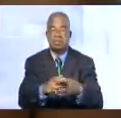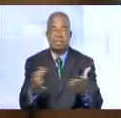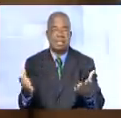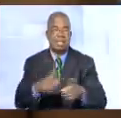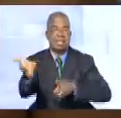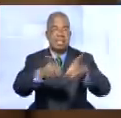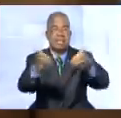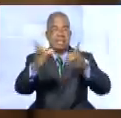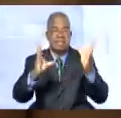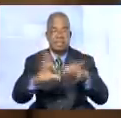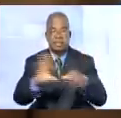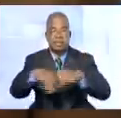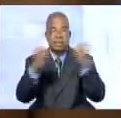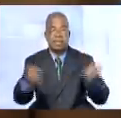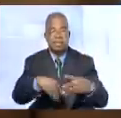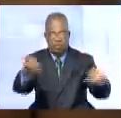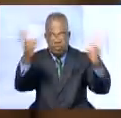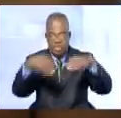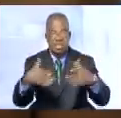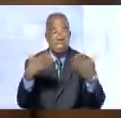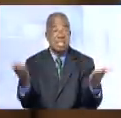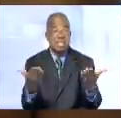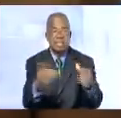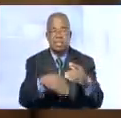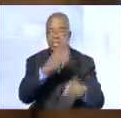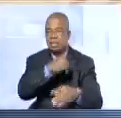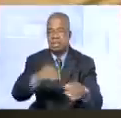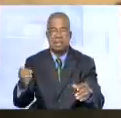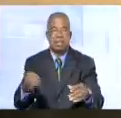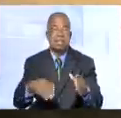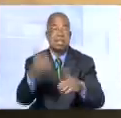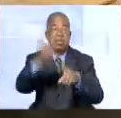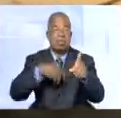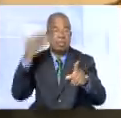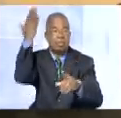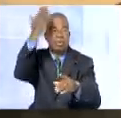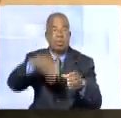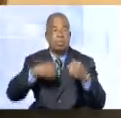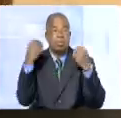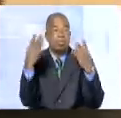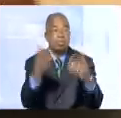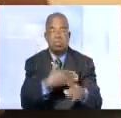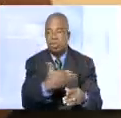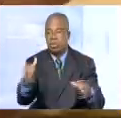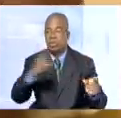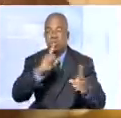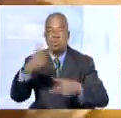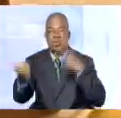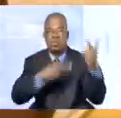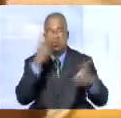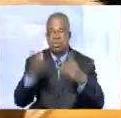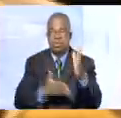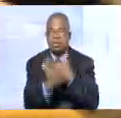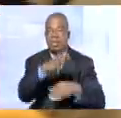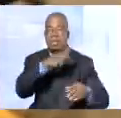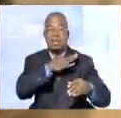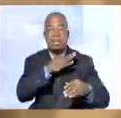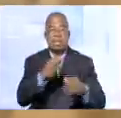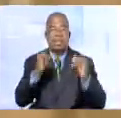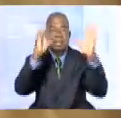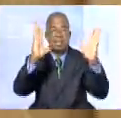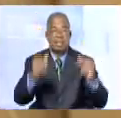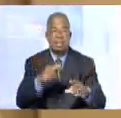donc indiens vont venir en Côte d'Ivoire dès le mois prochain. Plusieurs secteurs ont été visités par la délégation ivoirienne,